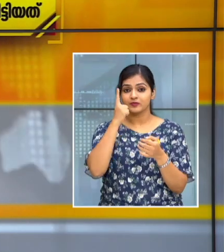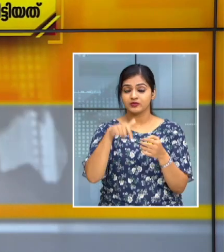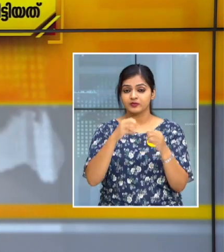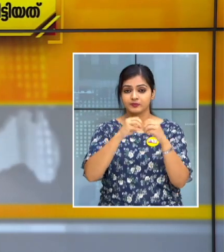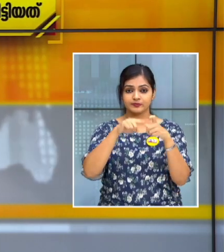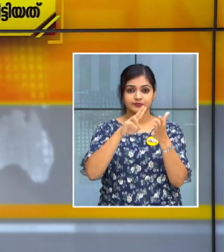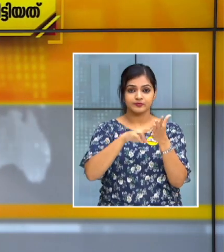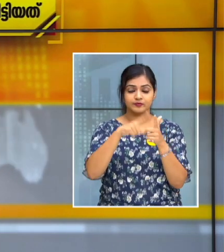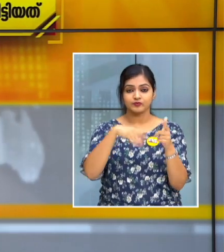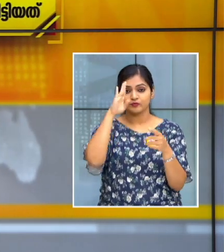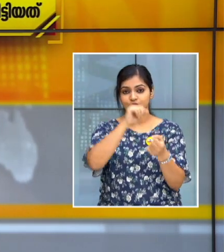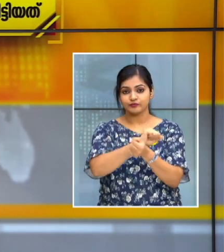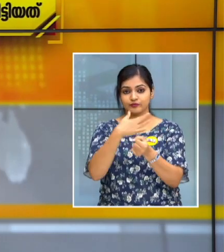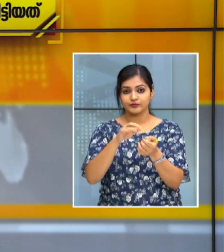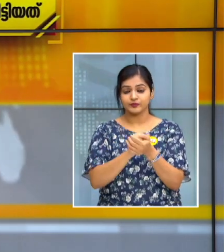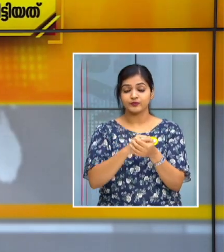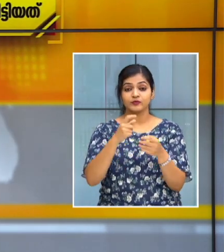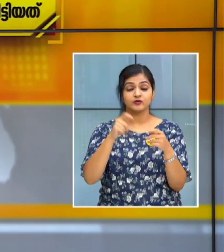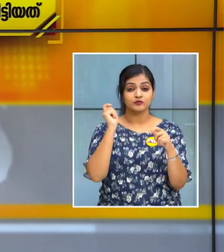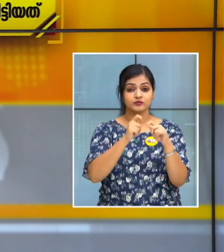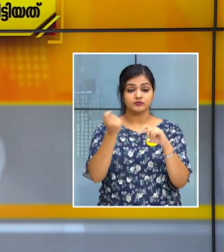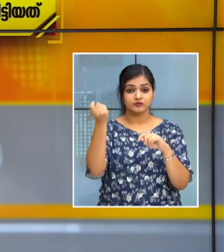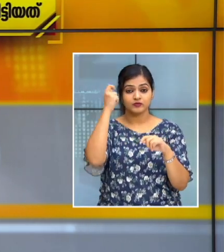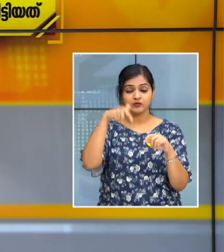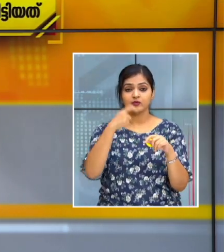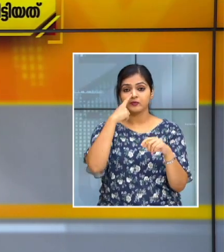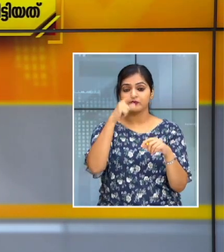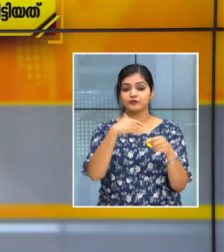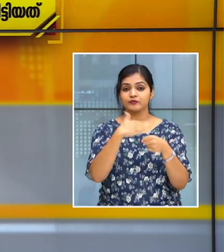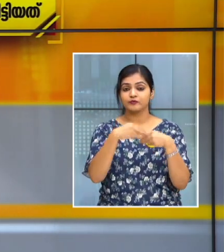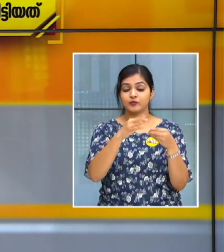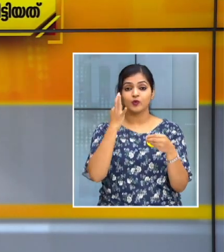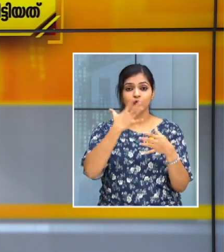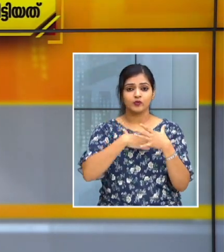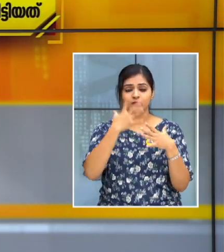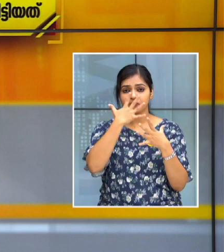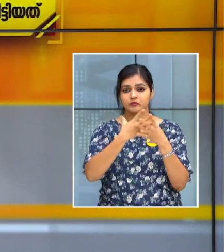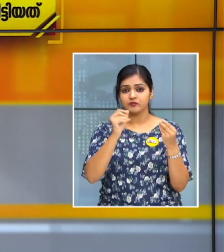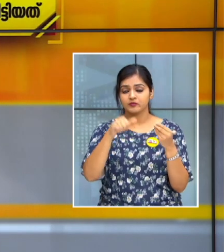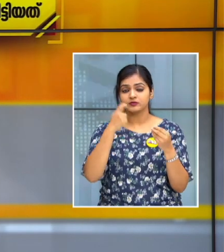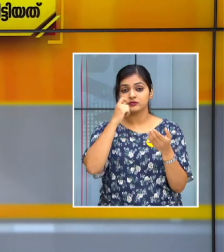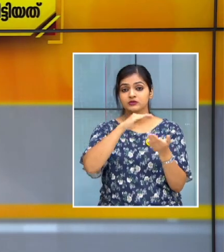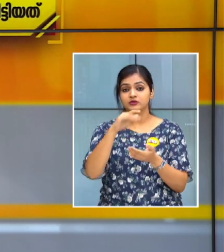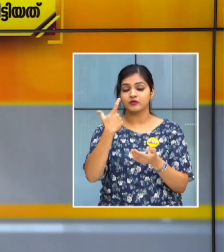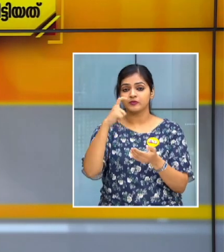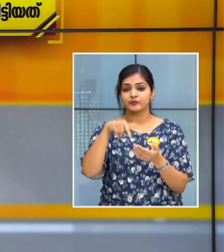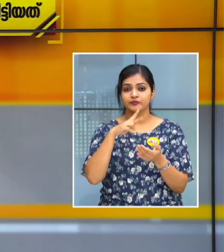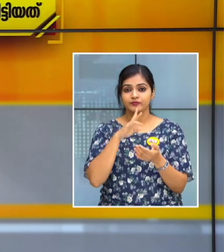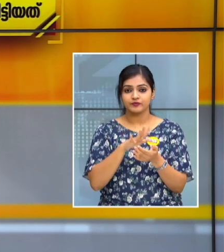കസ്റ്റഡിയിലെടുത്തു. ചുറ്റികയ്ക്ക് തലയ്ക്കടിച്ചാണ് ബെന്നി റോസമ്മയെ കൊലപ്പെടുത്തിയത്. റോസമ്മയുടെ സ്വർണ്ണാഭരണങ്ങൾ കാണാനില്ലെന്ന് മകൻ ജോമോൻ